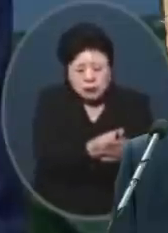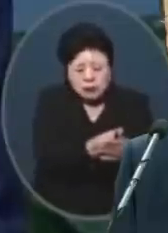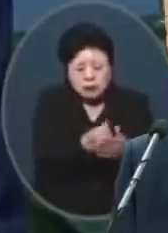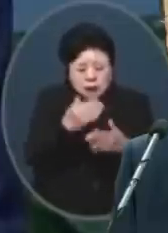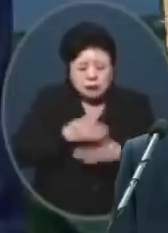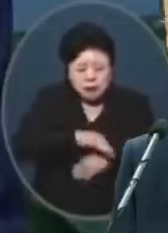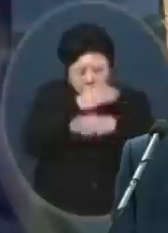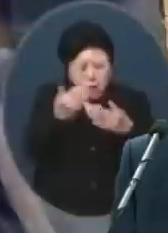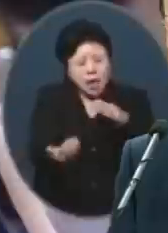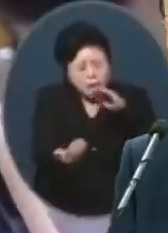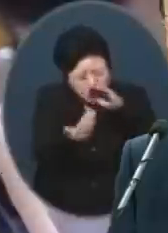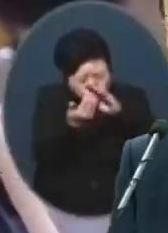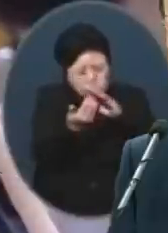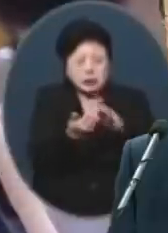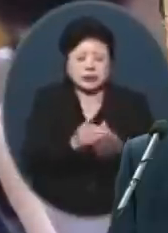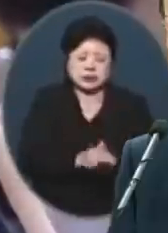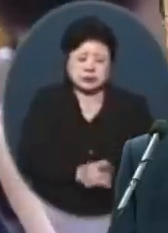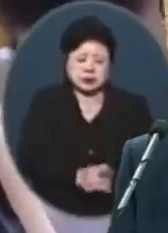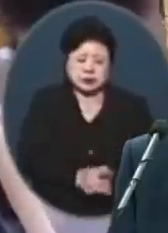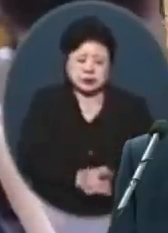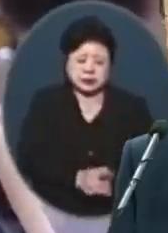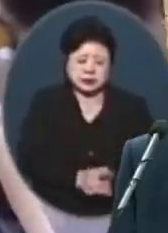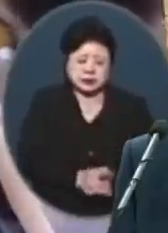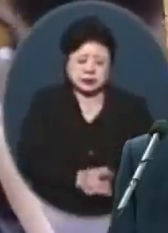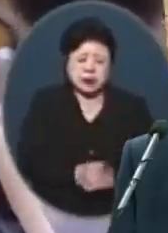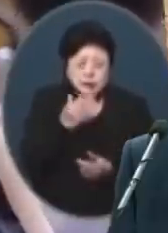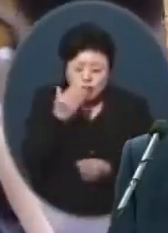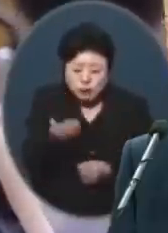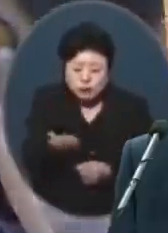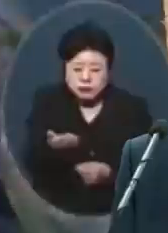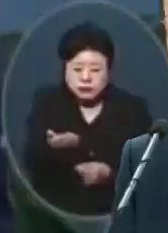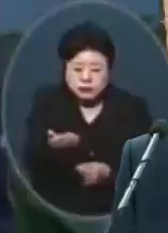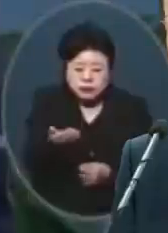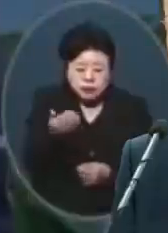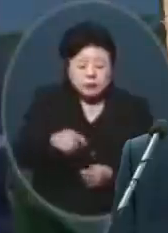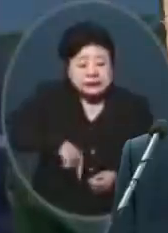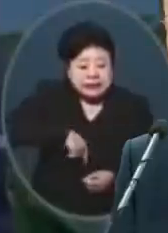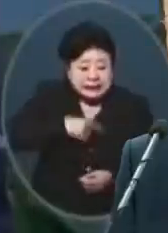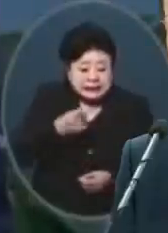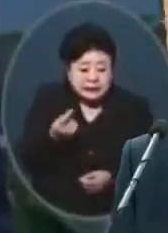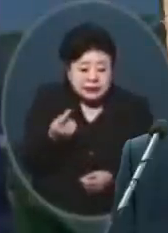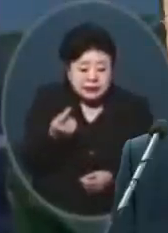내가 다 이루었다고 말씀하신 것입니다 그러므로 여러분 자신을